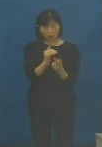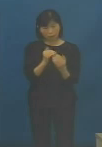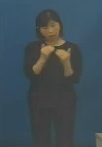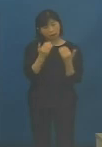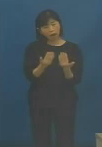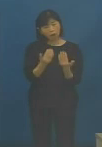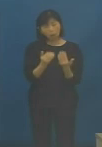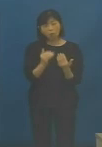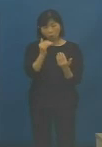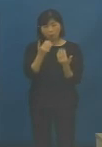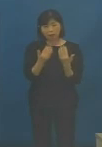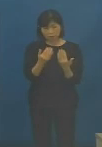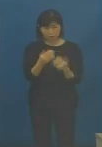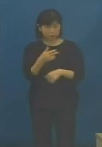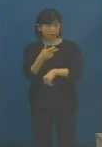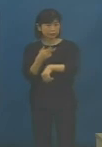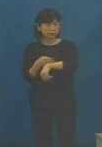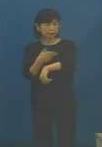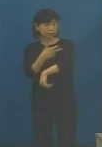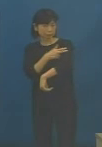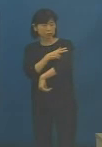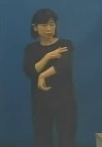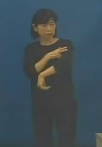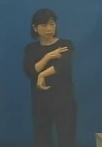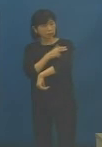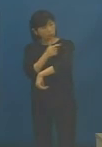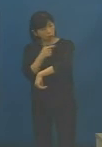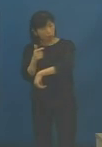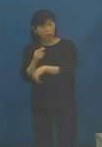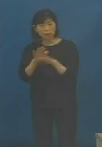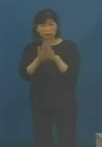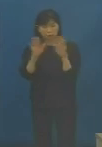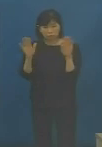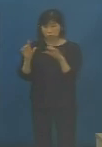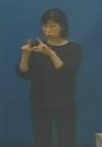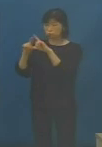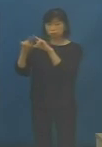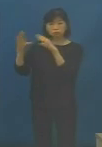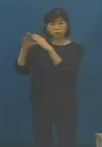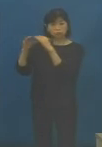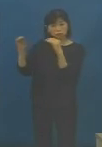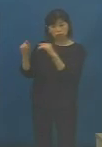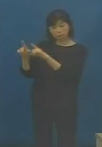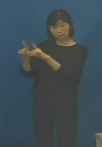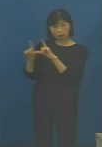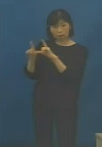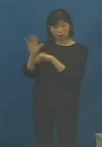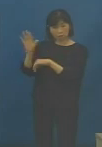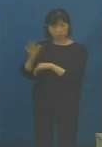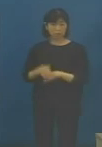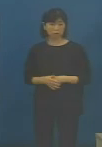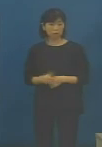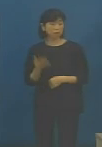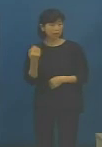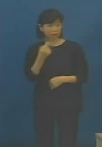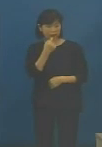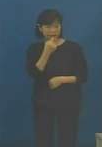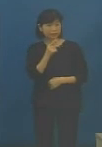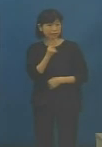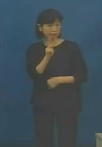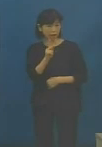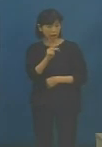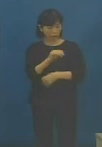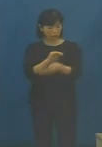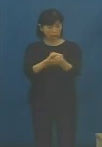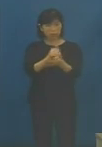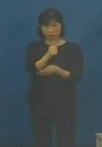も国は認めようということで検討を始めたという報道もあります。で前回も歯科医師さん、それ